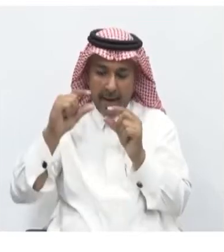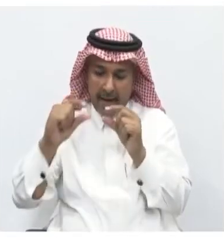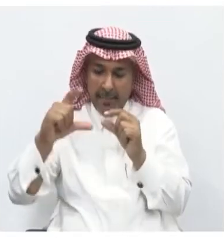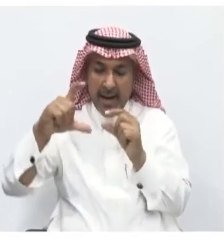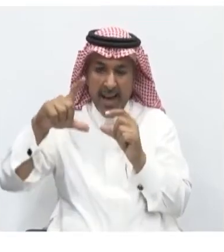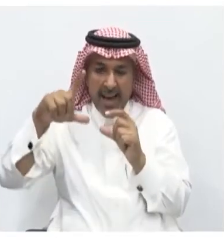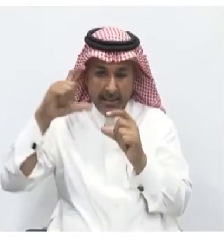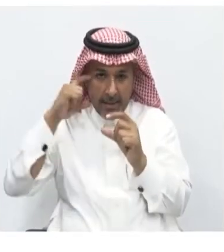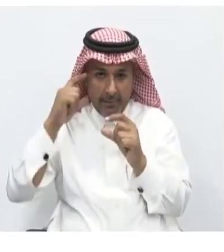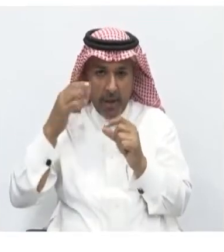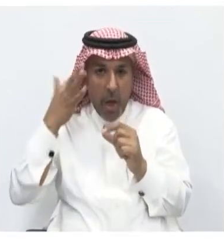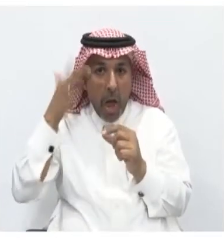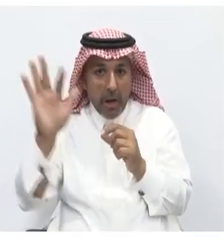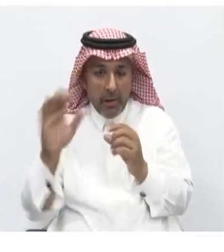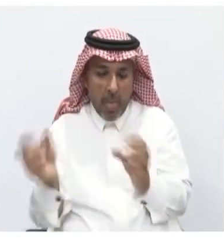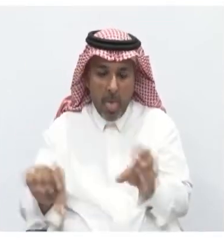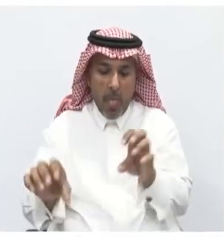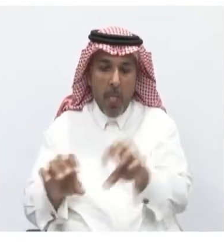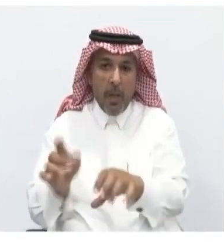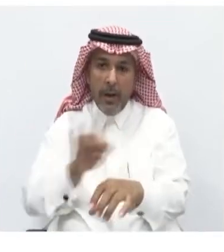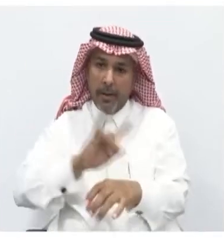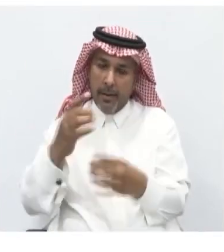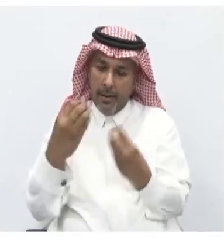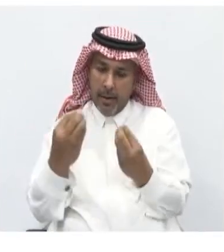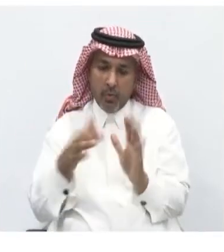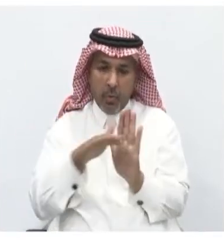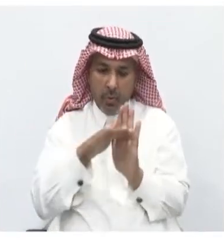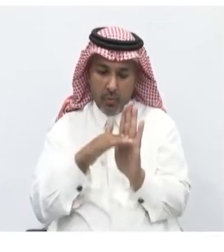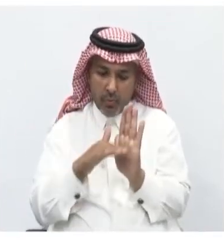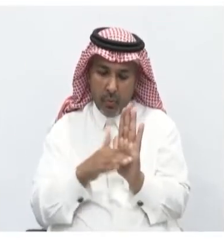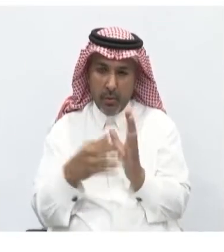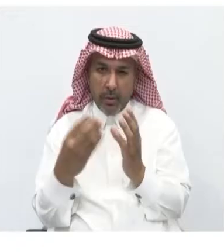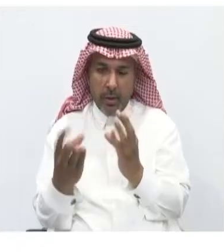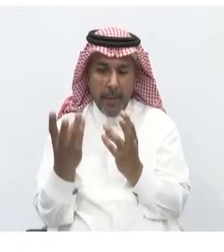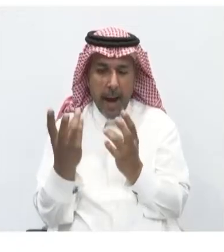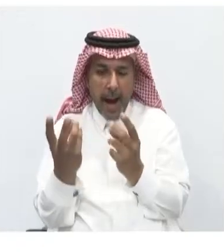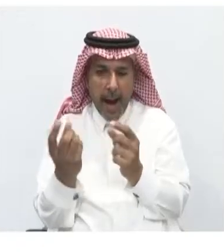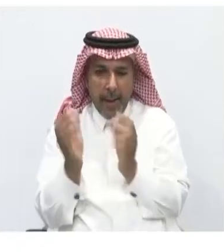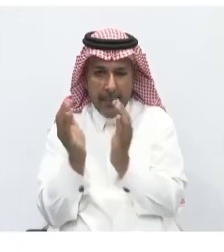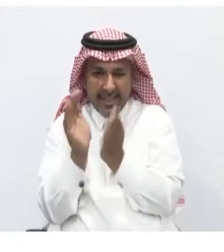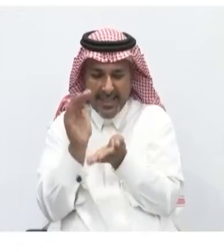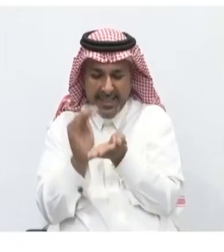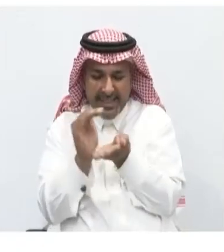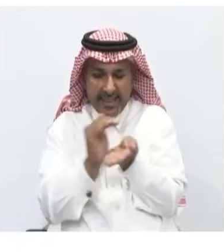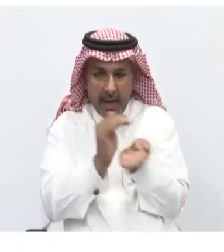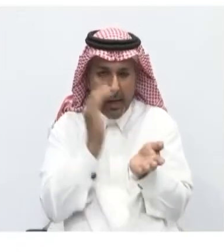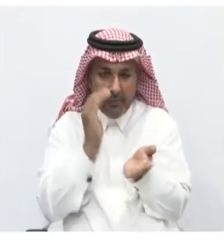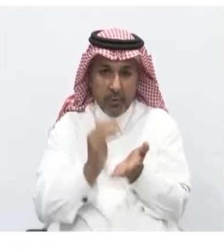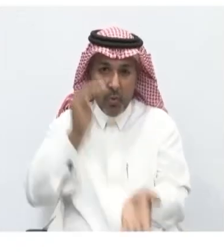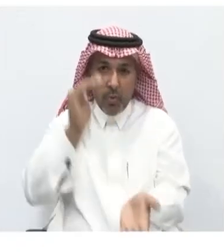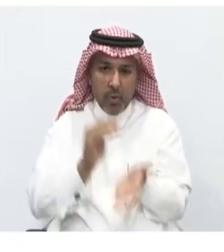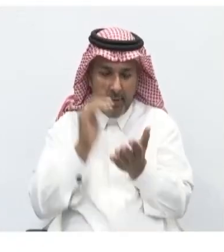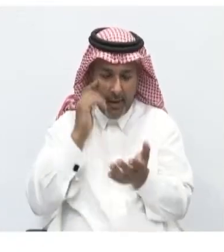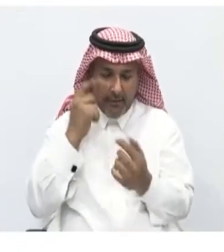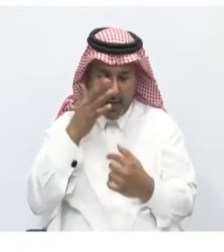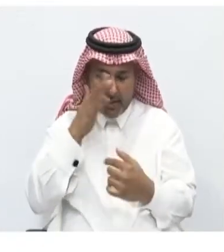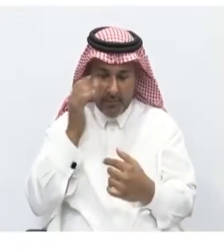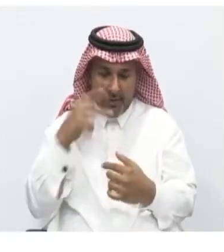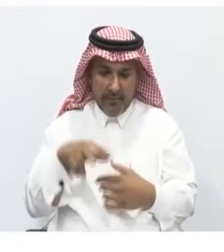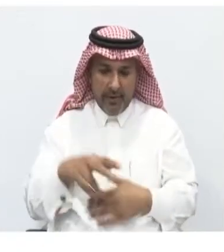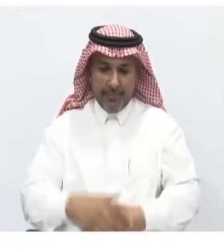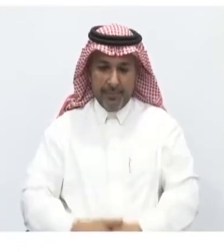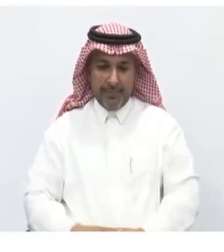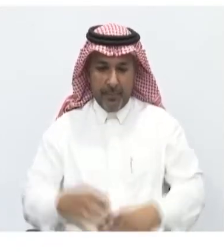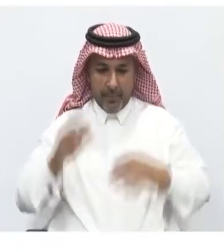برمنجنات البوتاسيوم نحتاج لتتفاعل تماما مع كتله محدده من كبريتيت الصوديوم كم